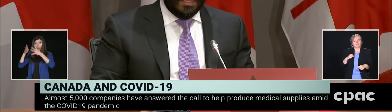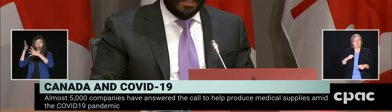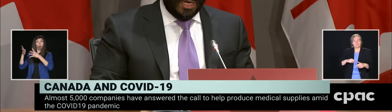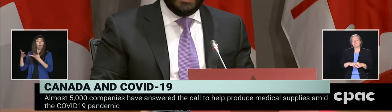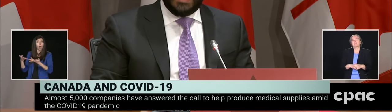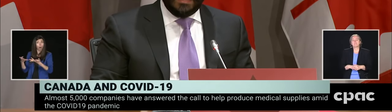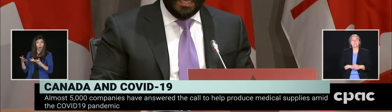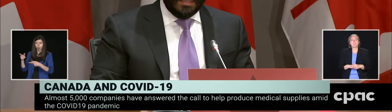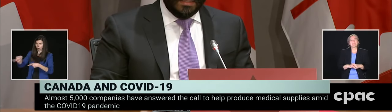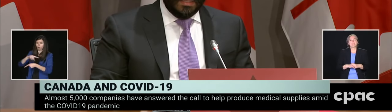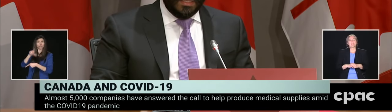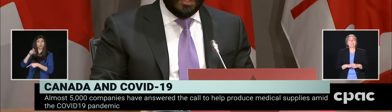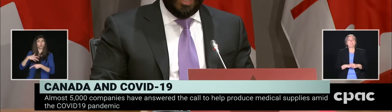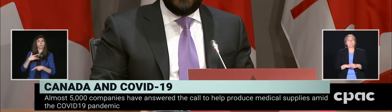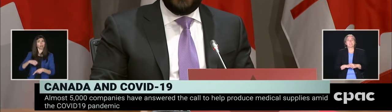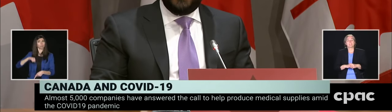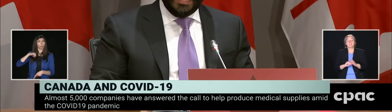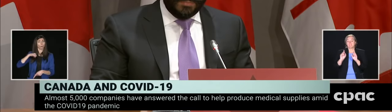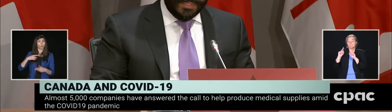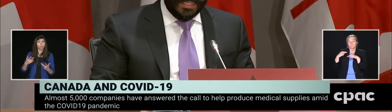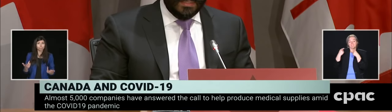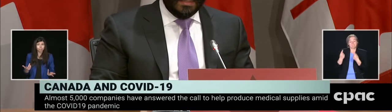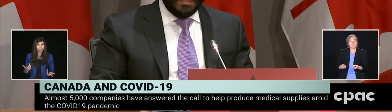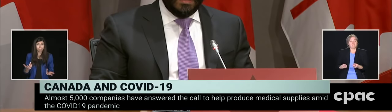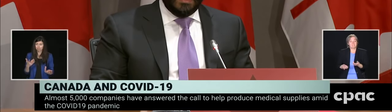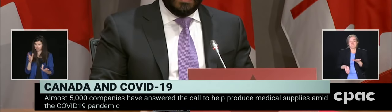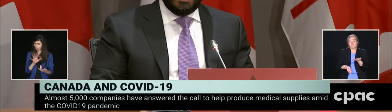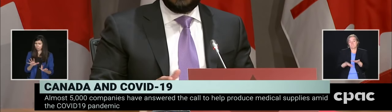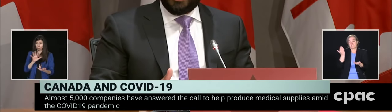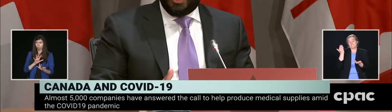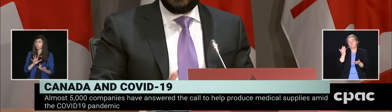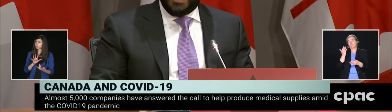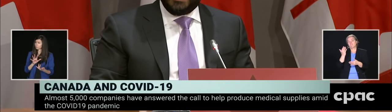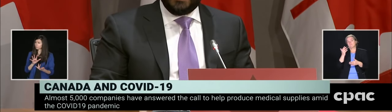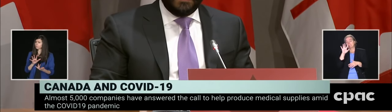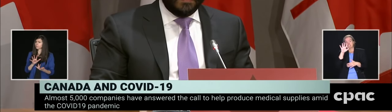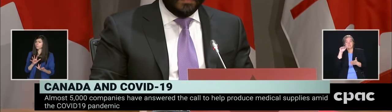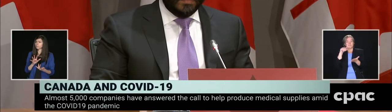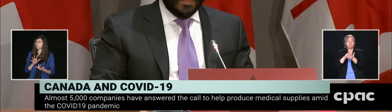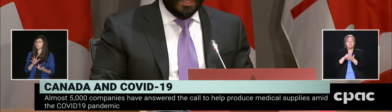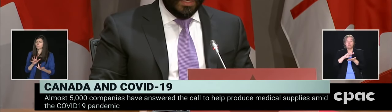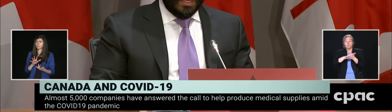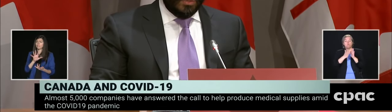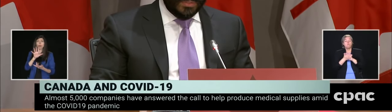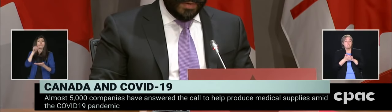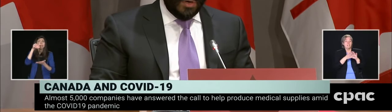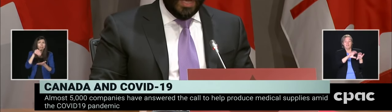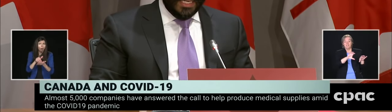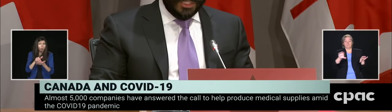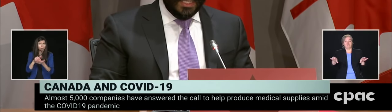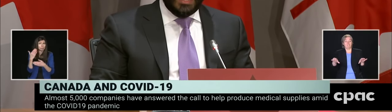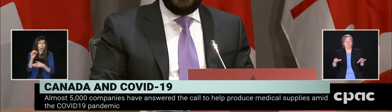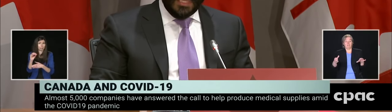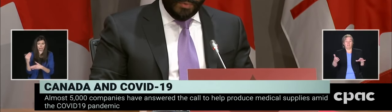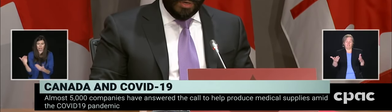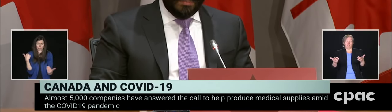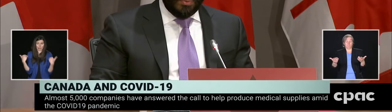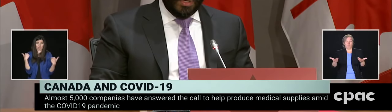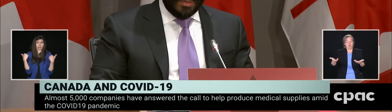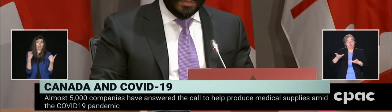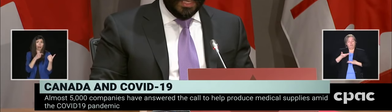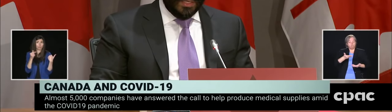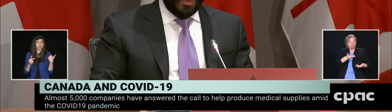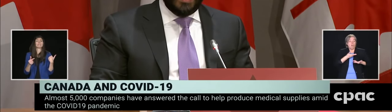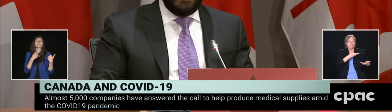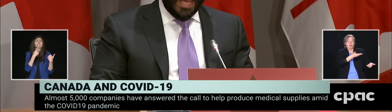have contacted us to offer their expertise since our call to action. Nous avons agi rapidement